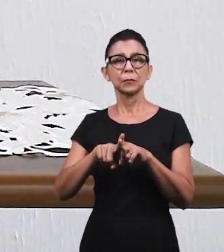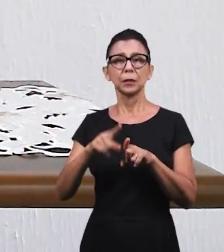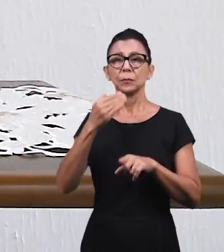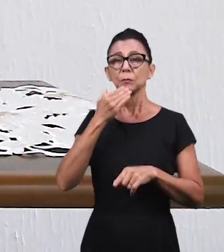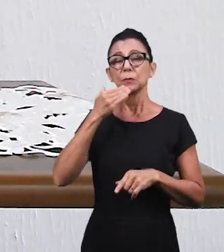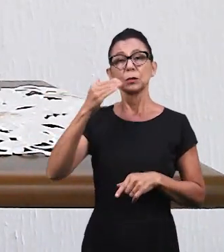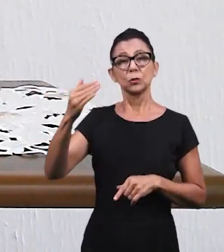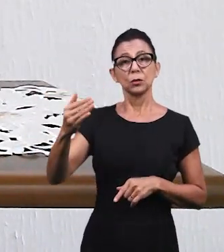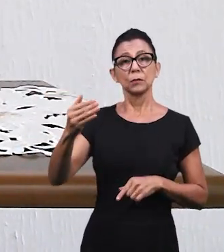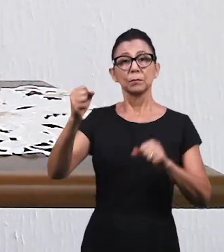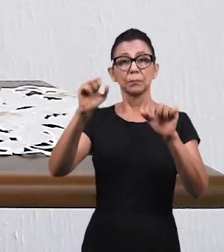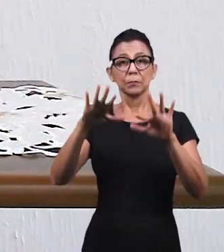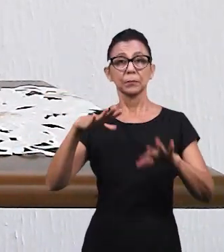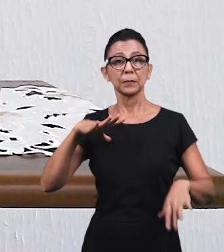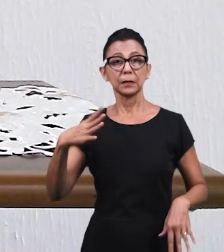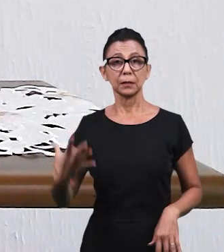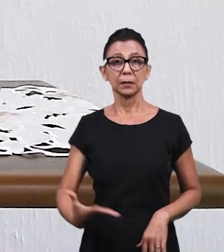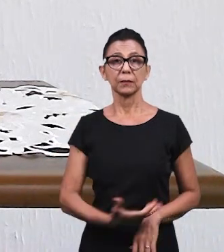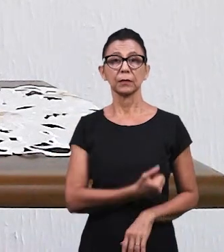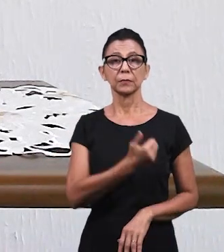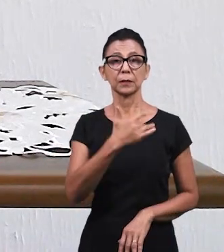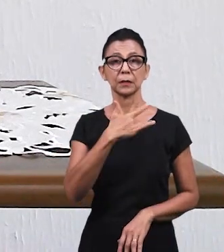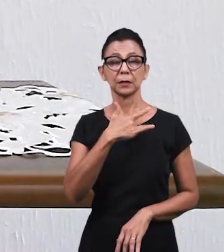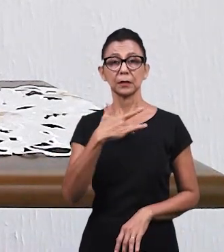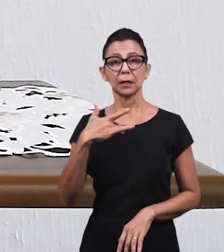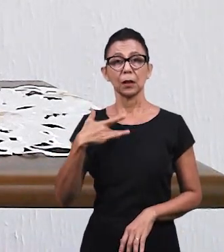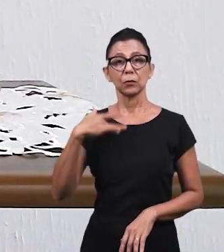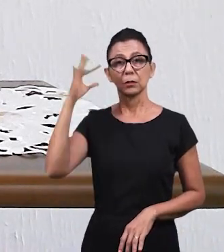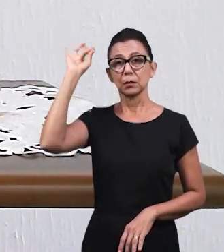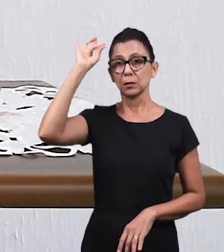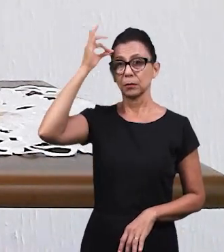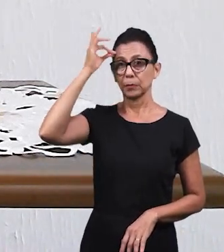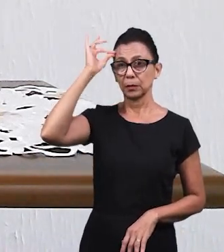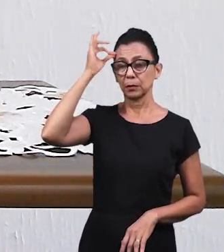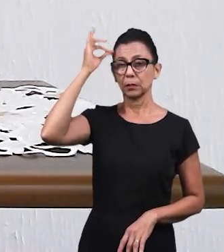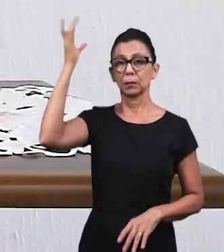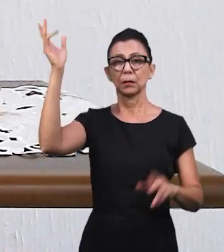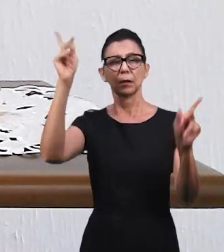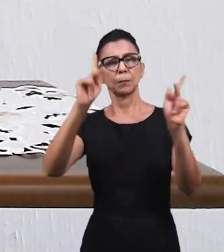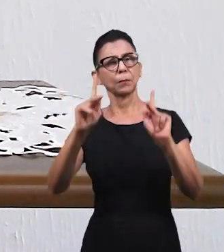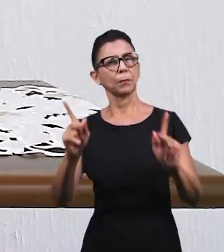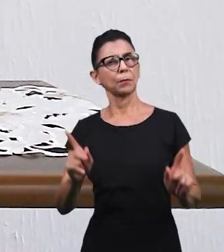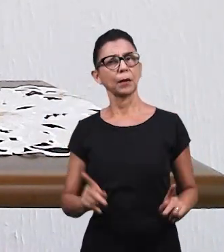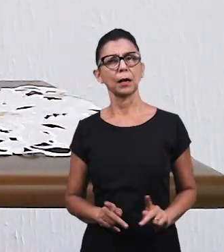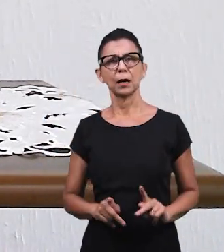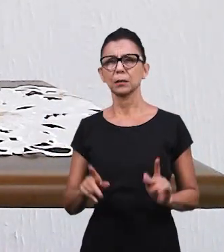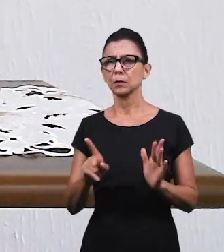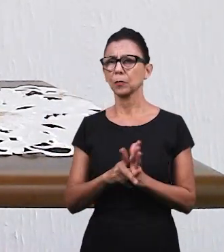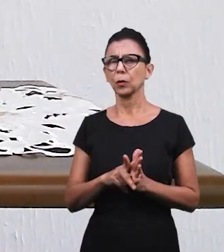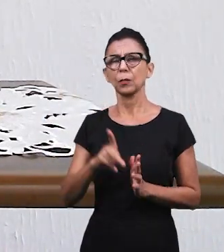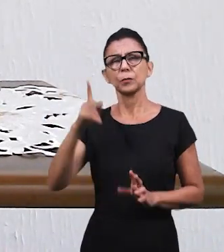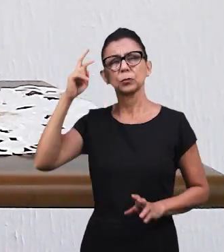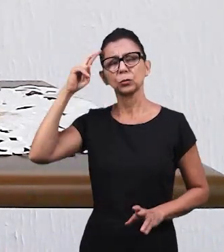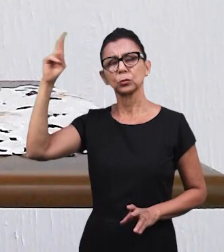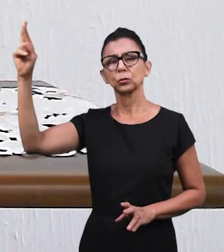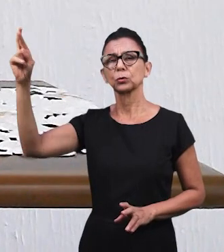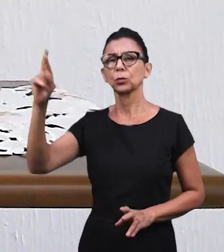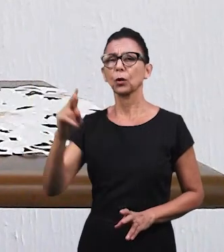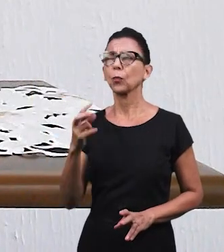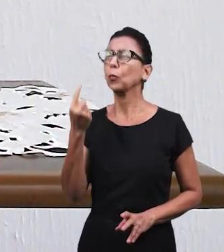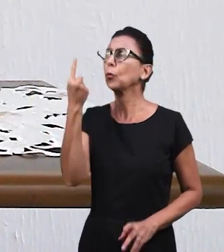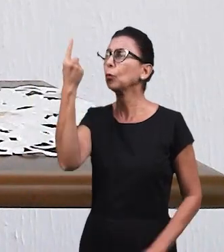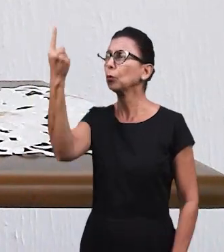Ты усматриваешь все. И мы просим особенно благословение духовное,